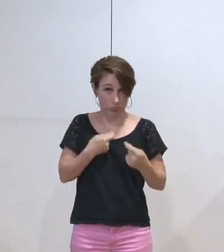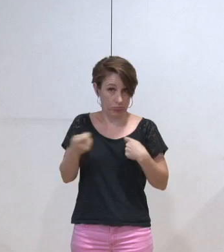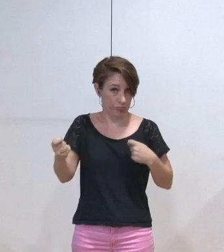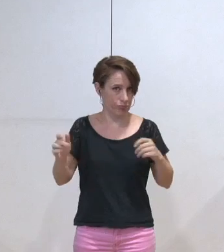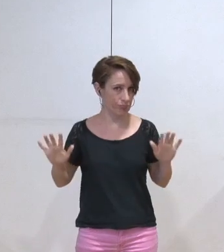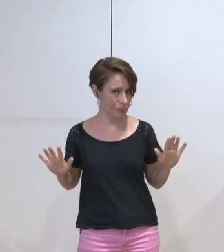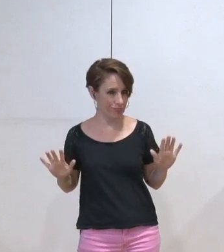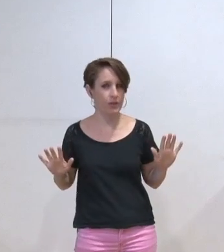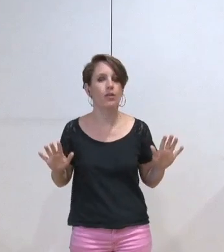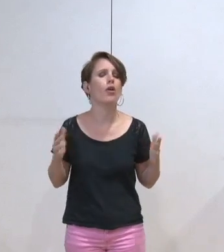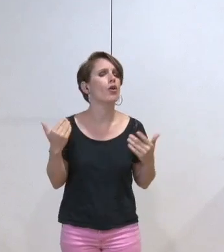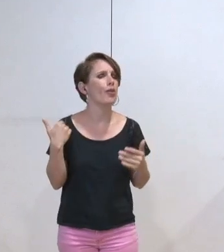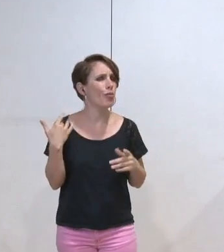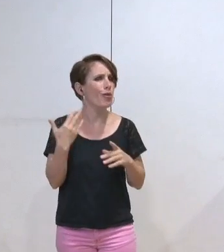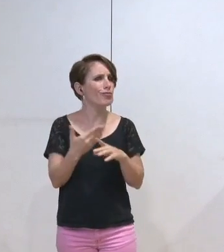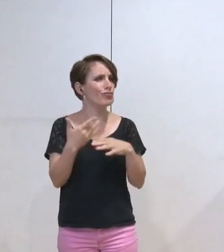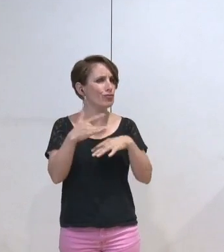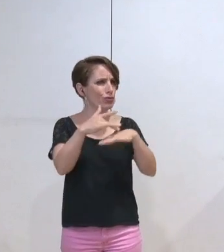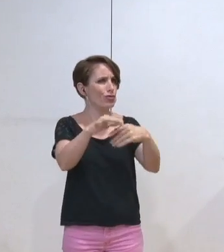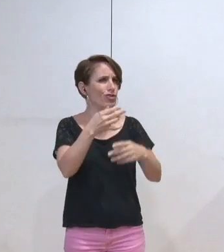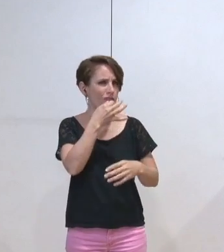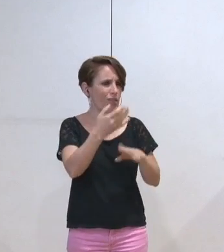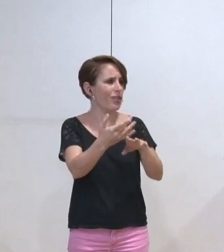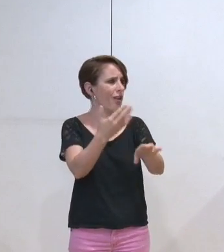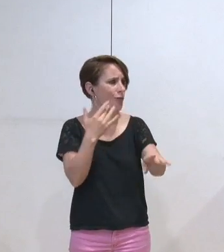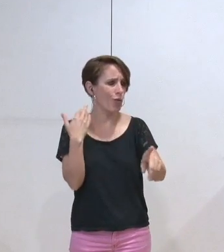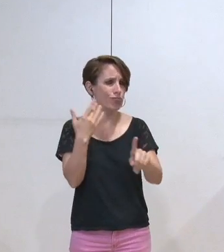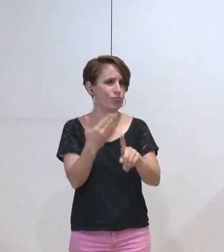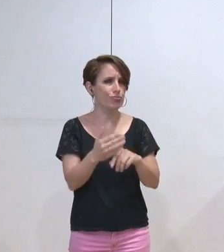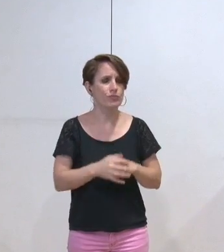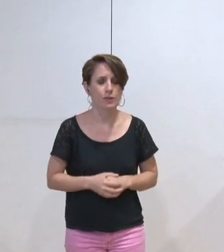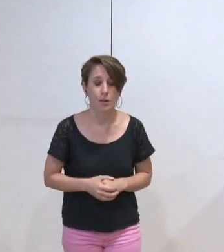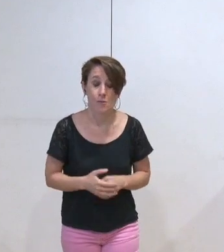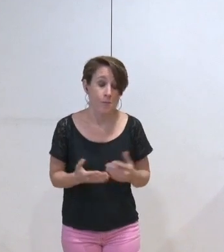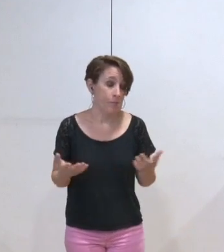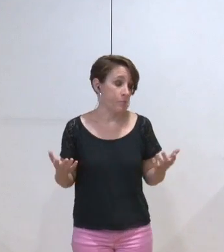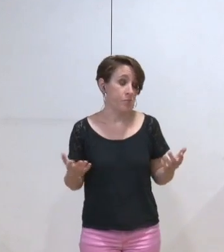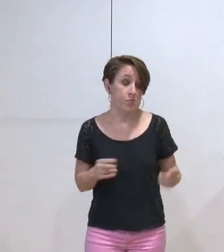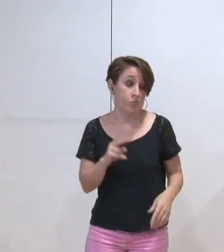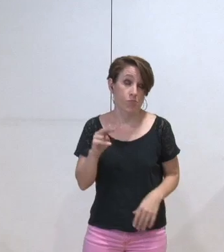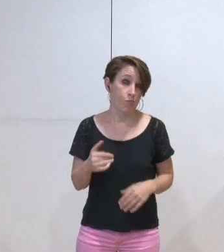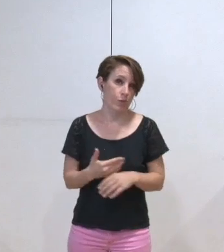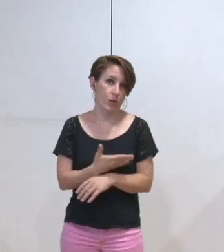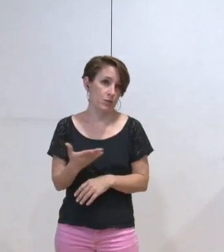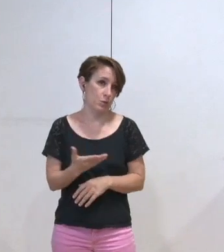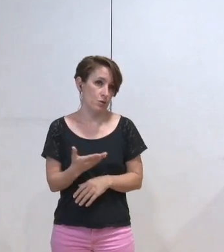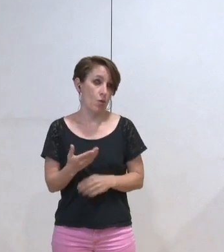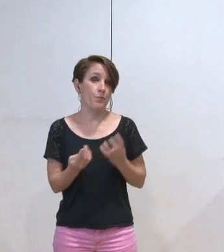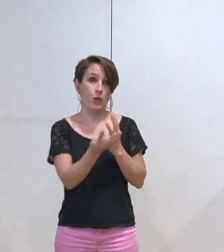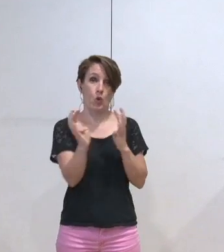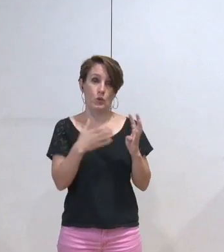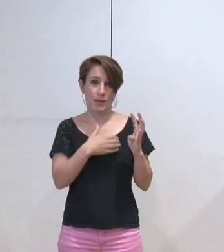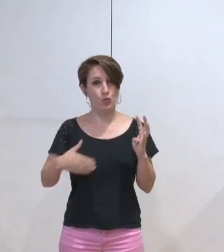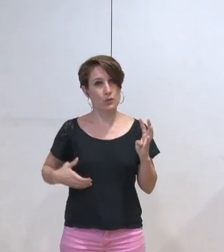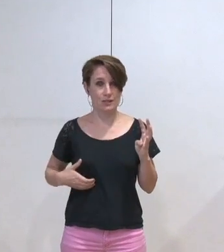l'ai déjà exprimé à d'autres reprises que au fond on veut faire jouer le rôle ce soir du conseil municipal de